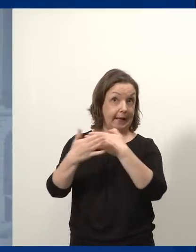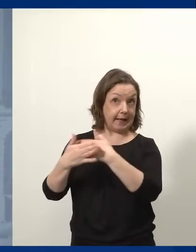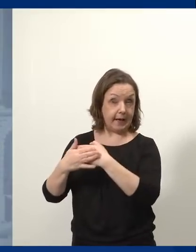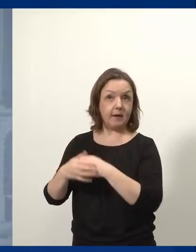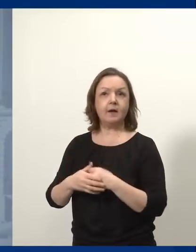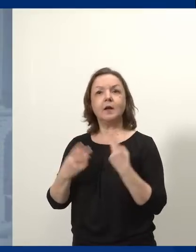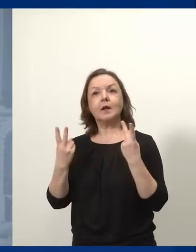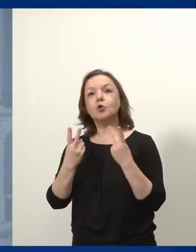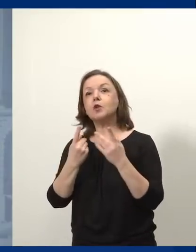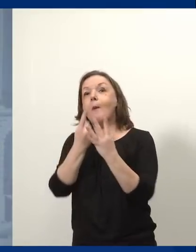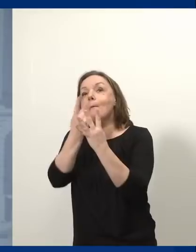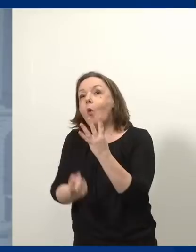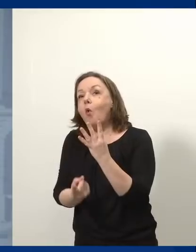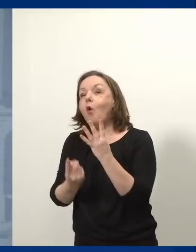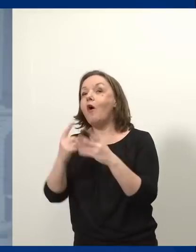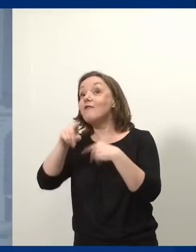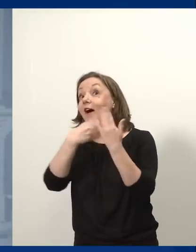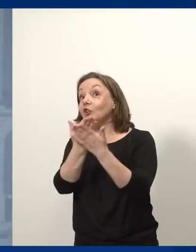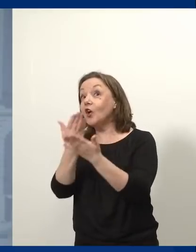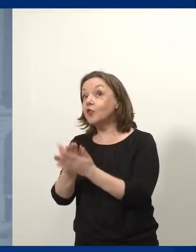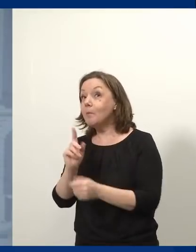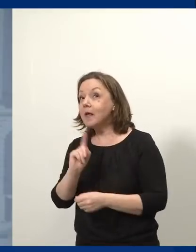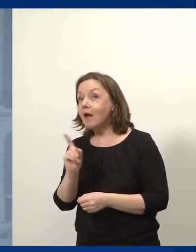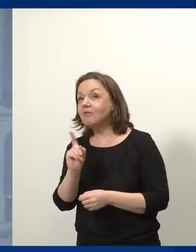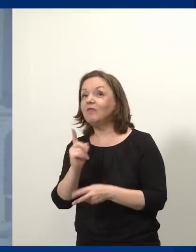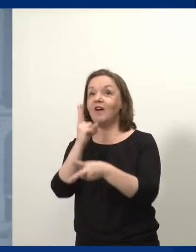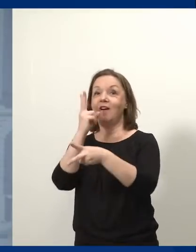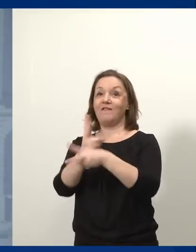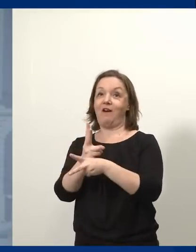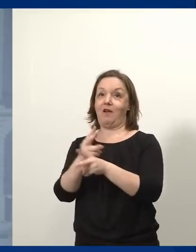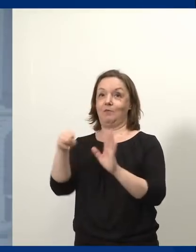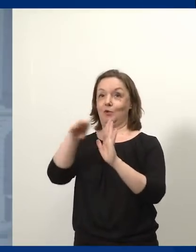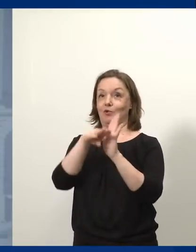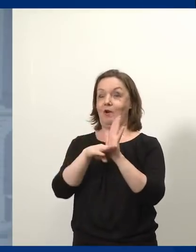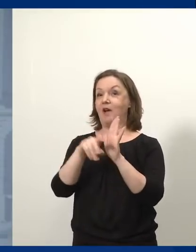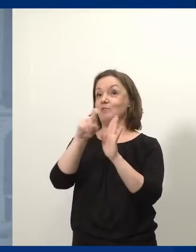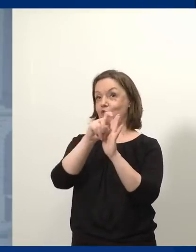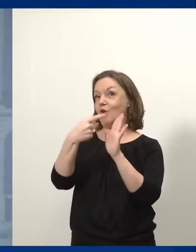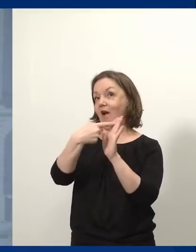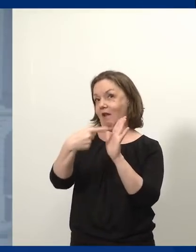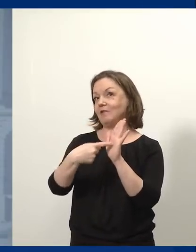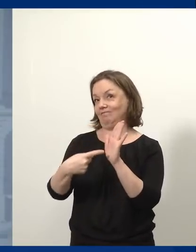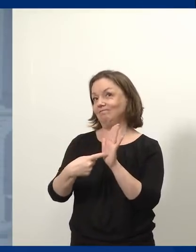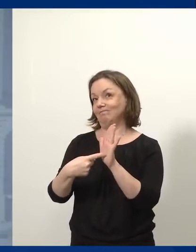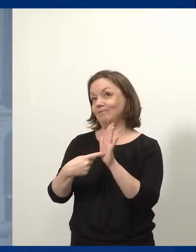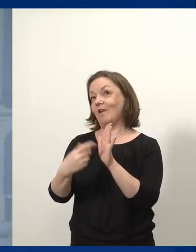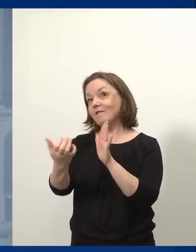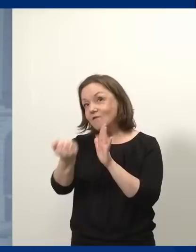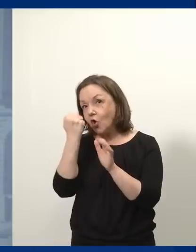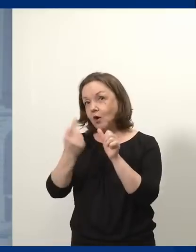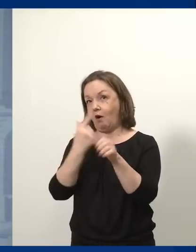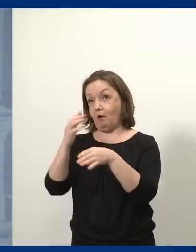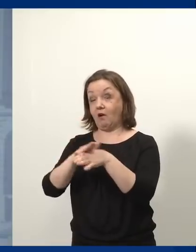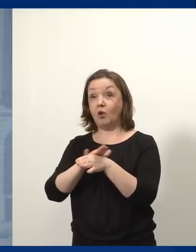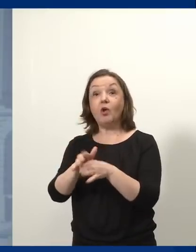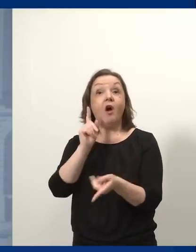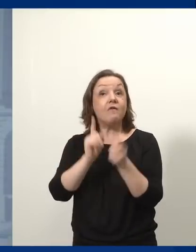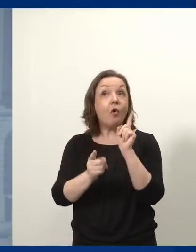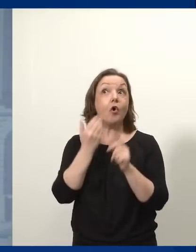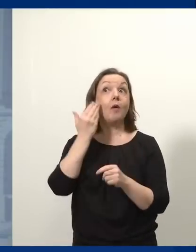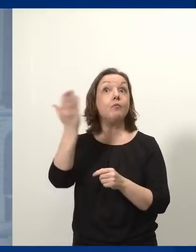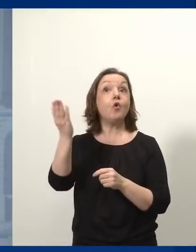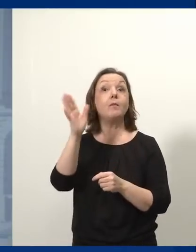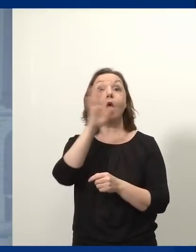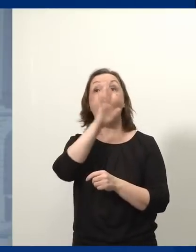meillä on vielä keinovalikoimassa jäljellä, on käytännössä valmiuslain pykälät, ja tuolloin voisi tulla jopa kyseeseen